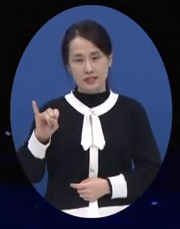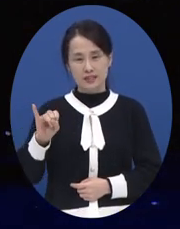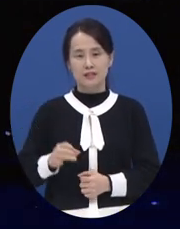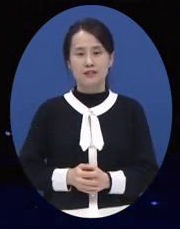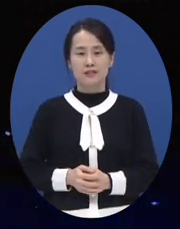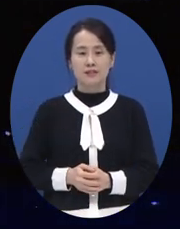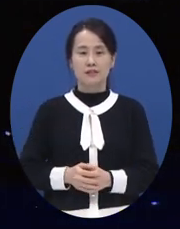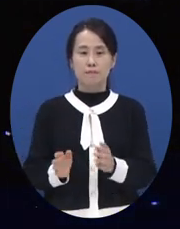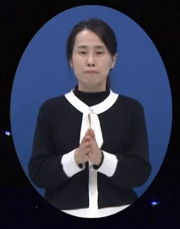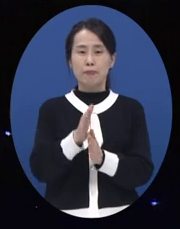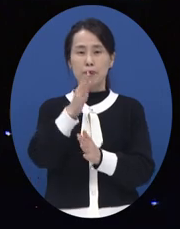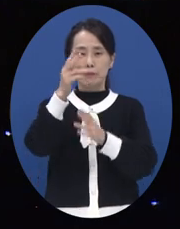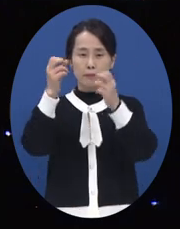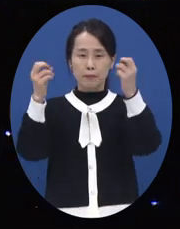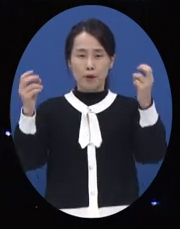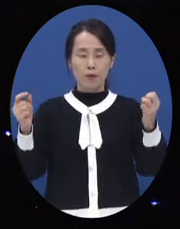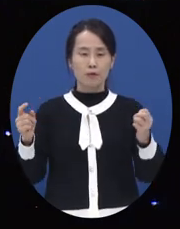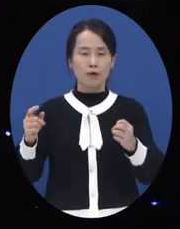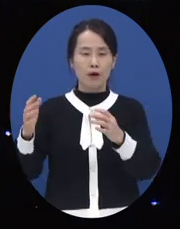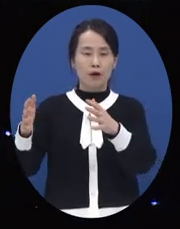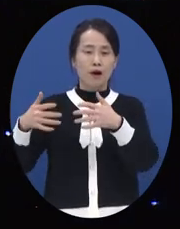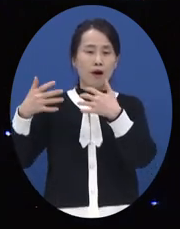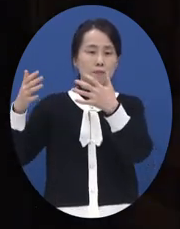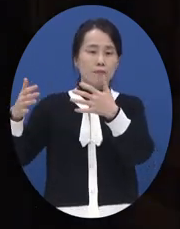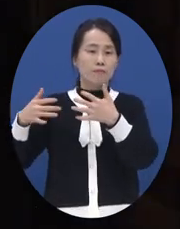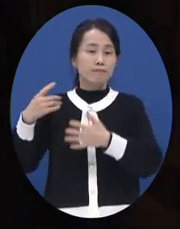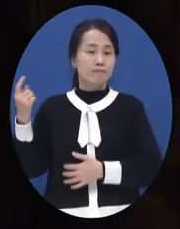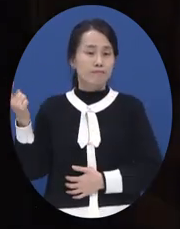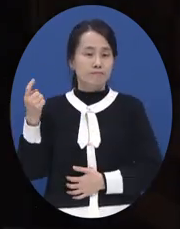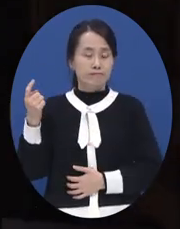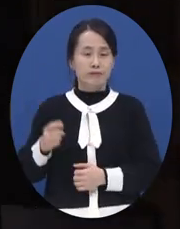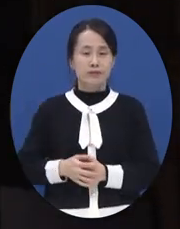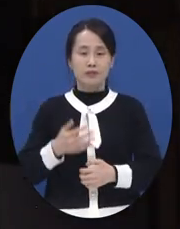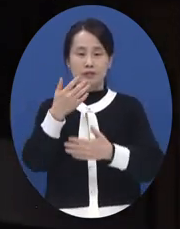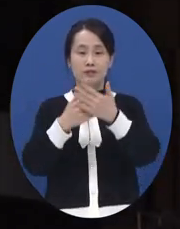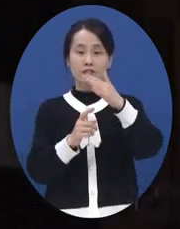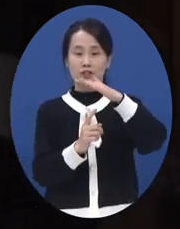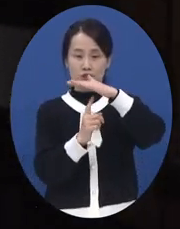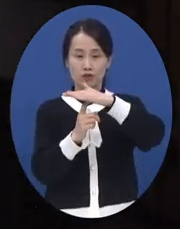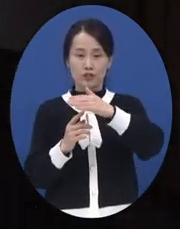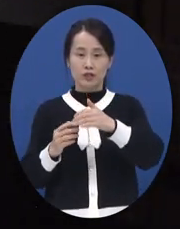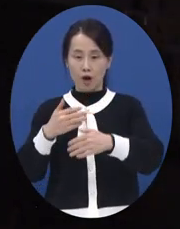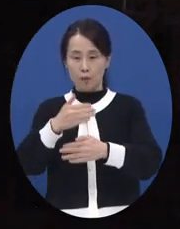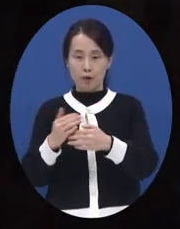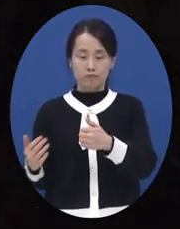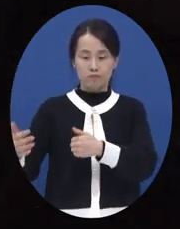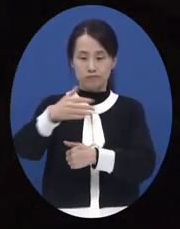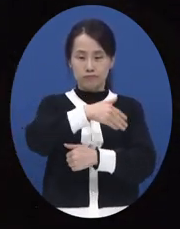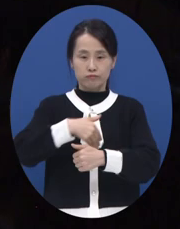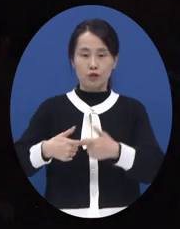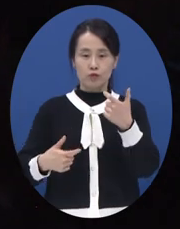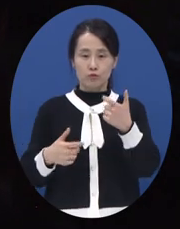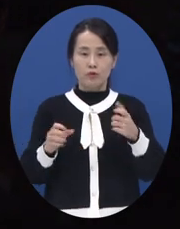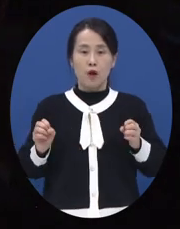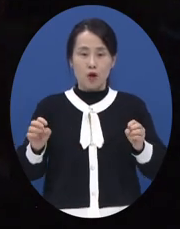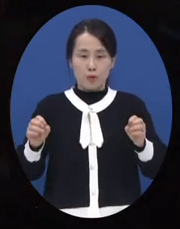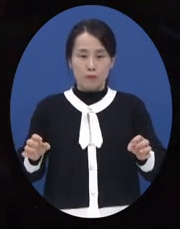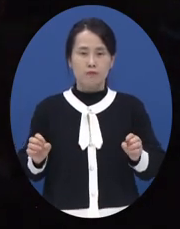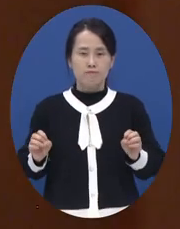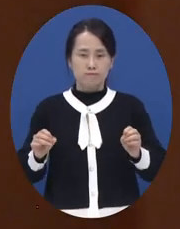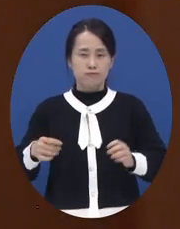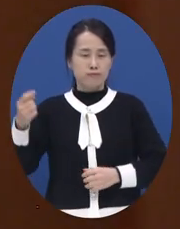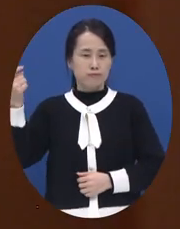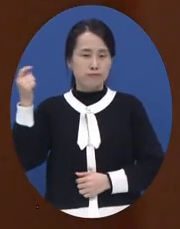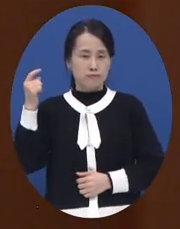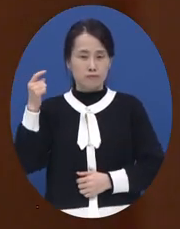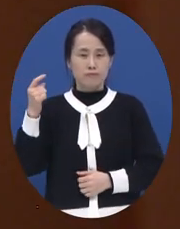떨어질 때 빛나는 별과 스치는 바람소리 극장 천장과 벽을 둘러싼 60여개 스피커로 사방에서 생동감 가득한